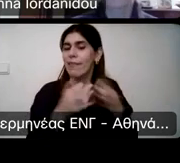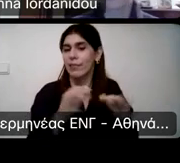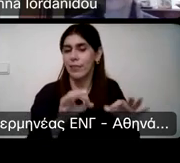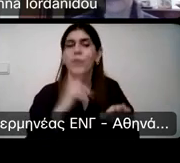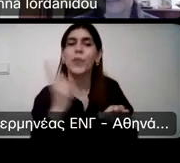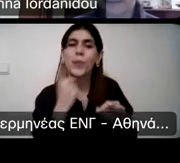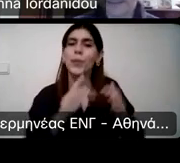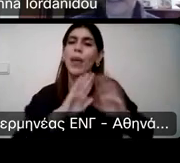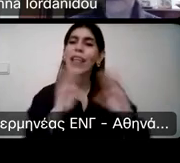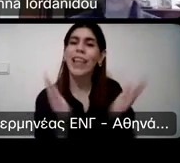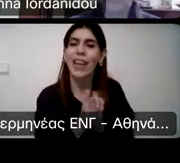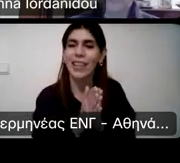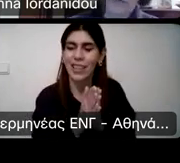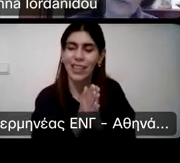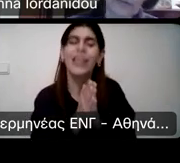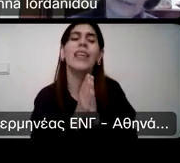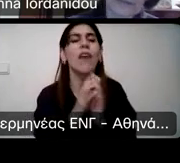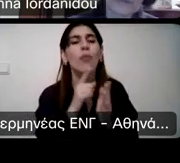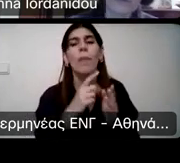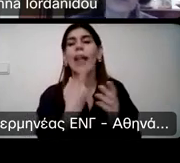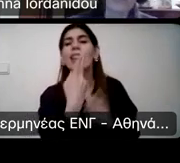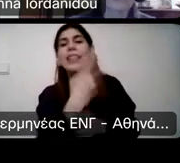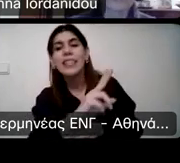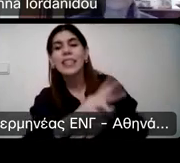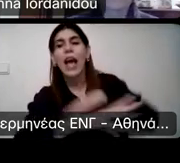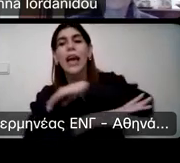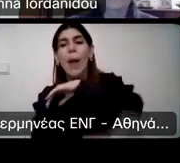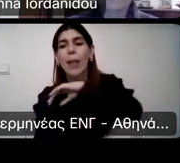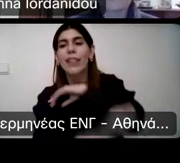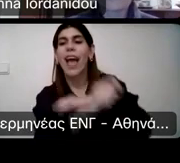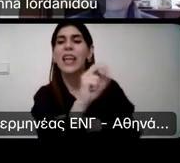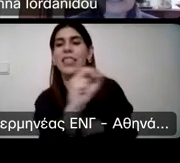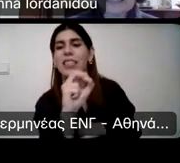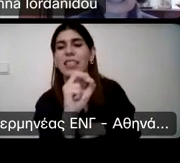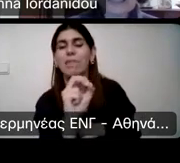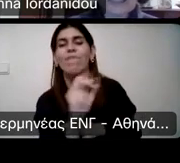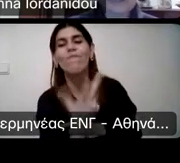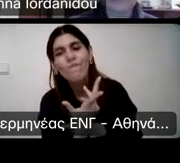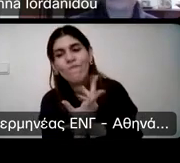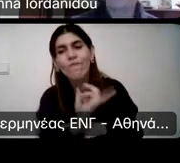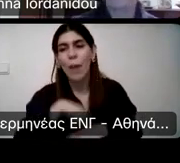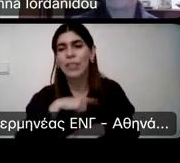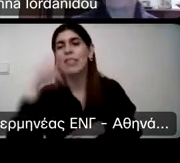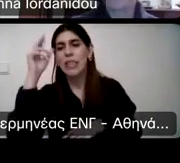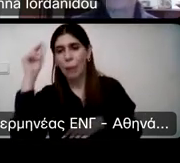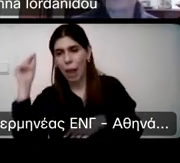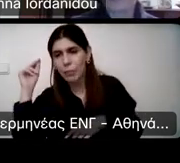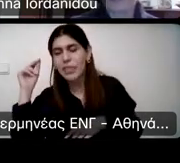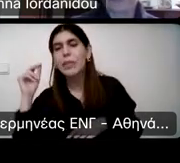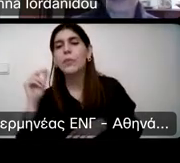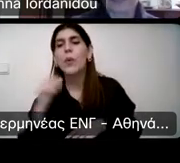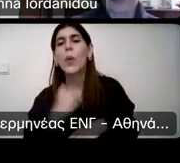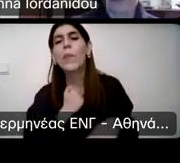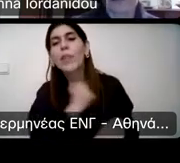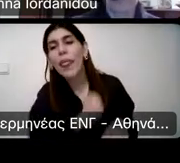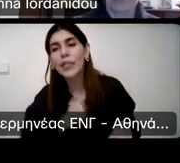το της γραμματέας. Εμείς στο πανεπιστήμιο είχε ατυχήσει μία γραμματέας